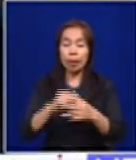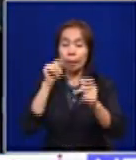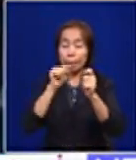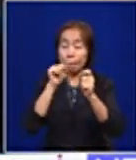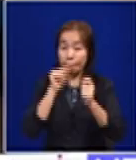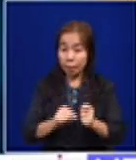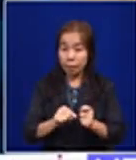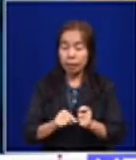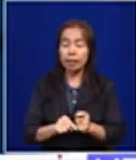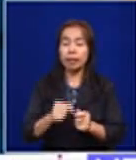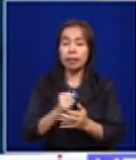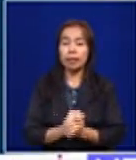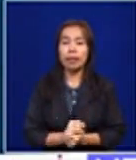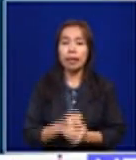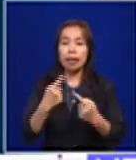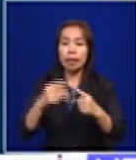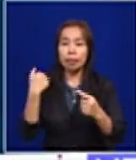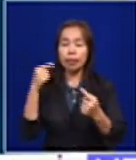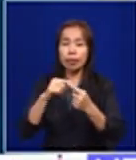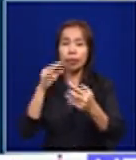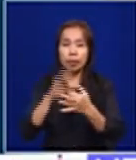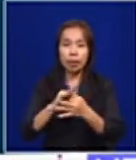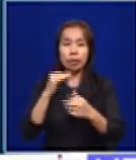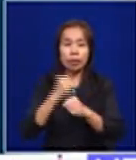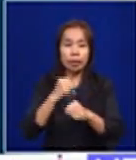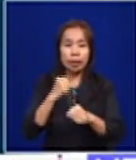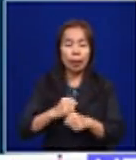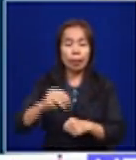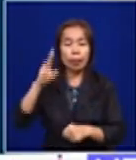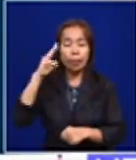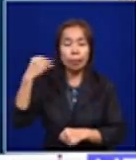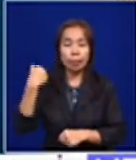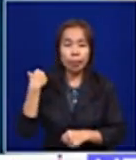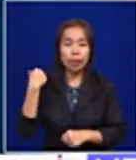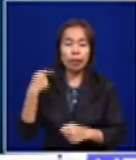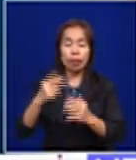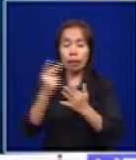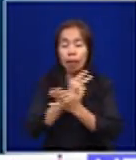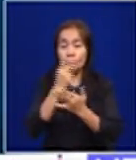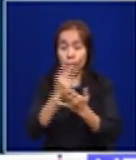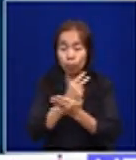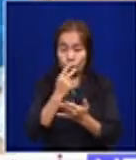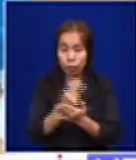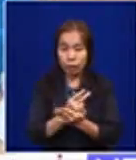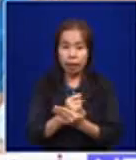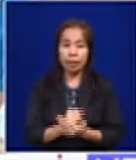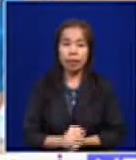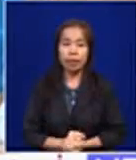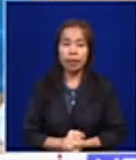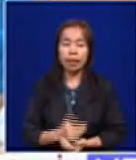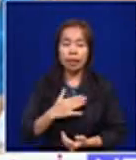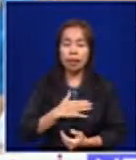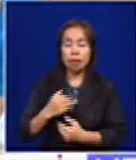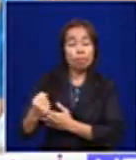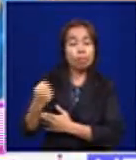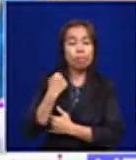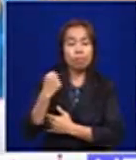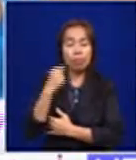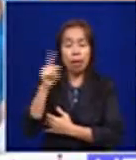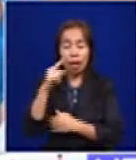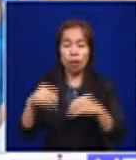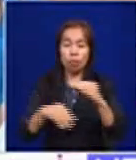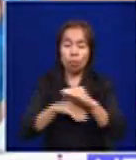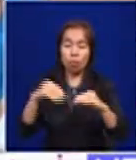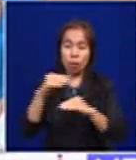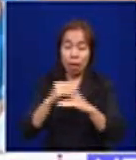นวน13อำเภอและการกล่าวปฏิญาณประชารัฐจังหวัดกาญจนบุรี สร้างแสดงพลังว่าโครงการเนี่ย